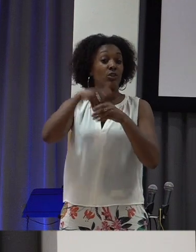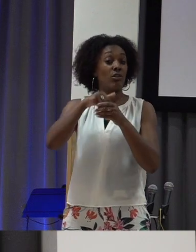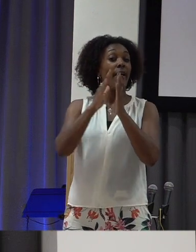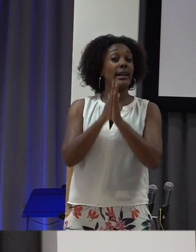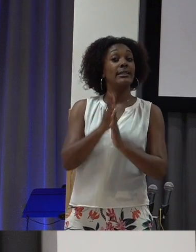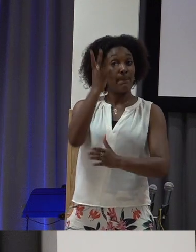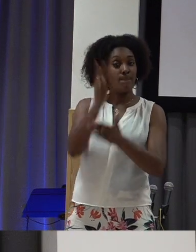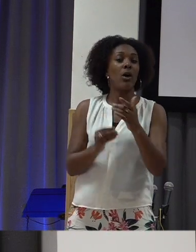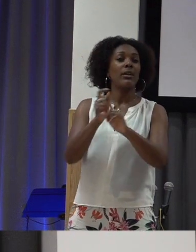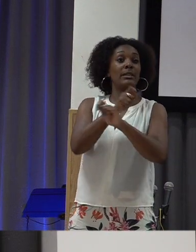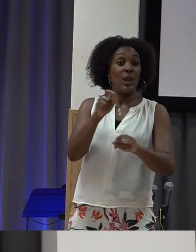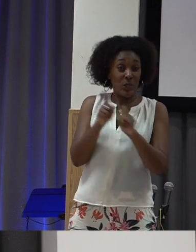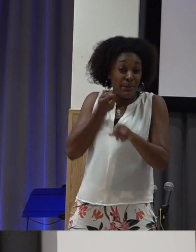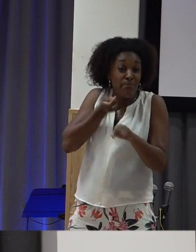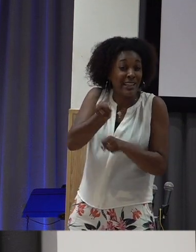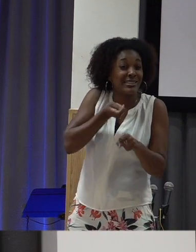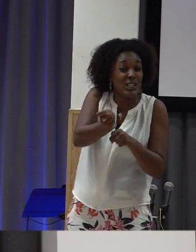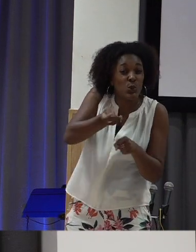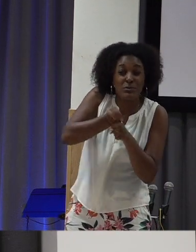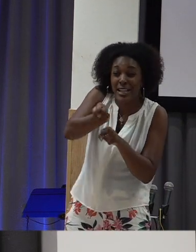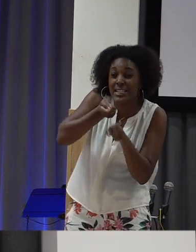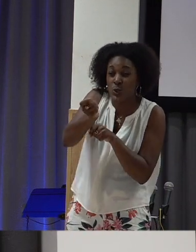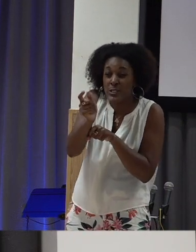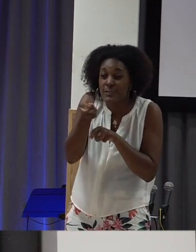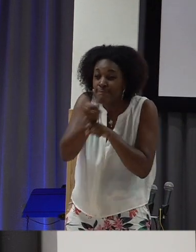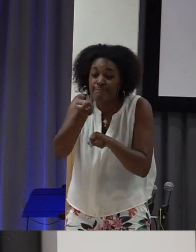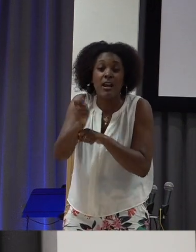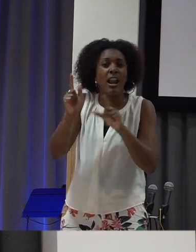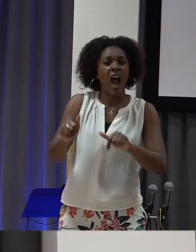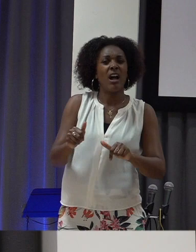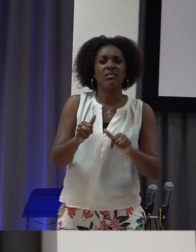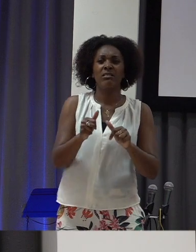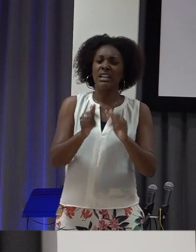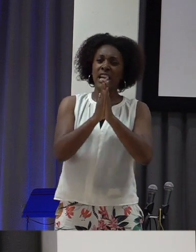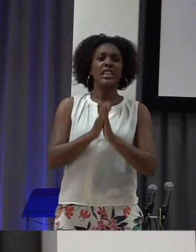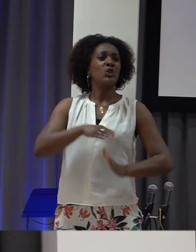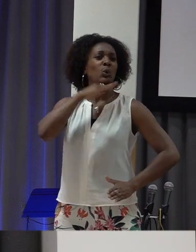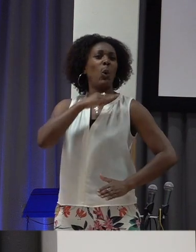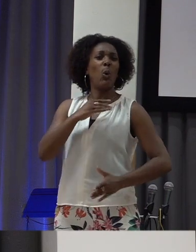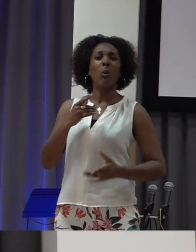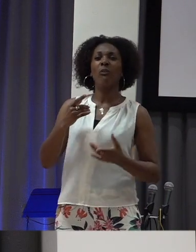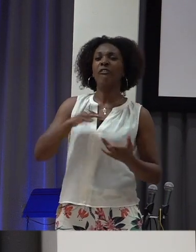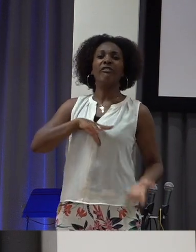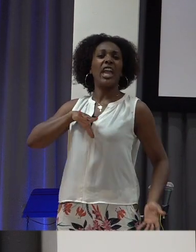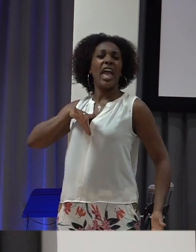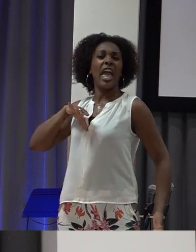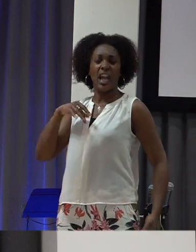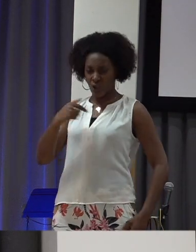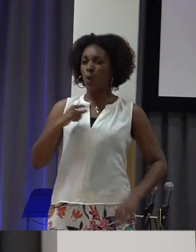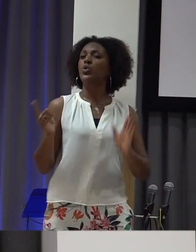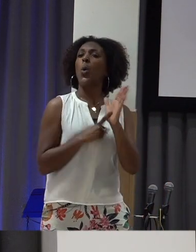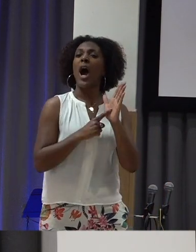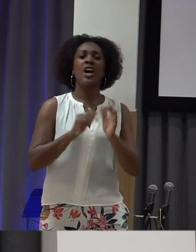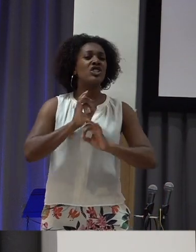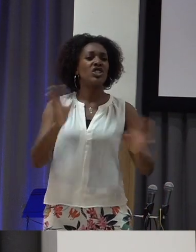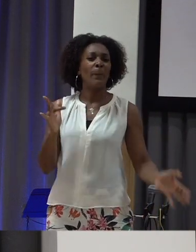souvent persécuteur. Elles apparaissent sûres d'elles-mêmes, fortes de leur bon droit, sans pitié